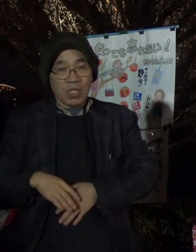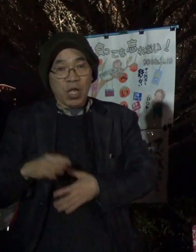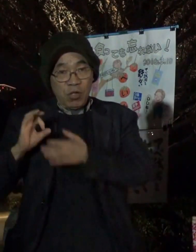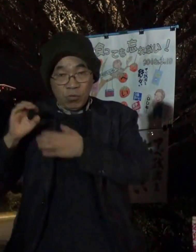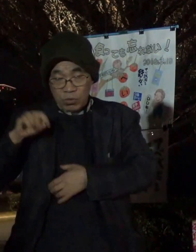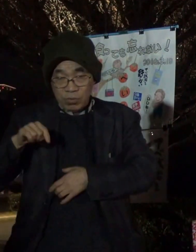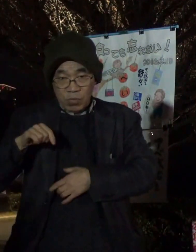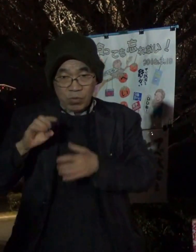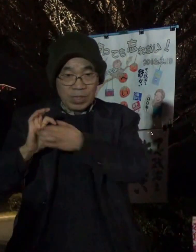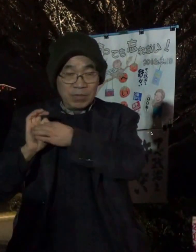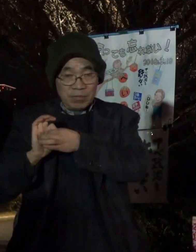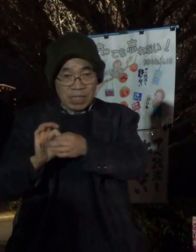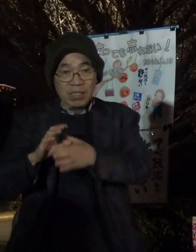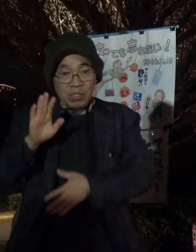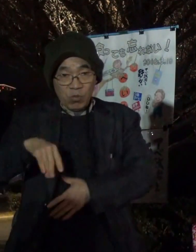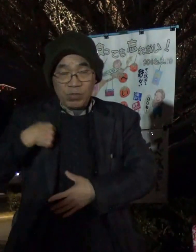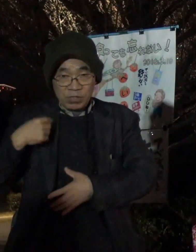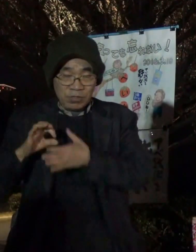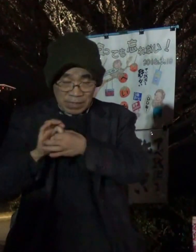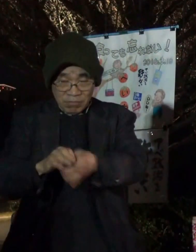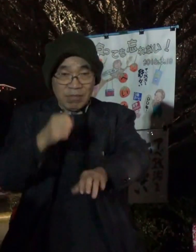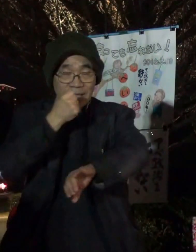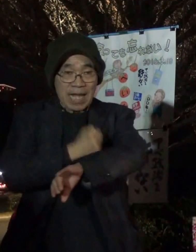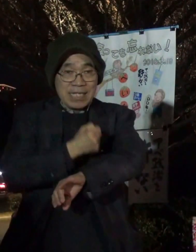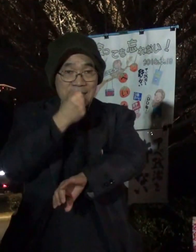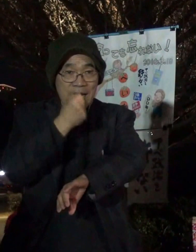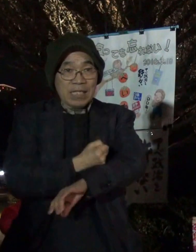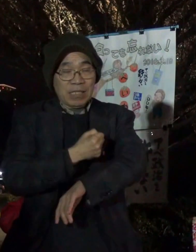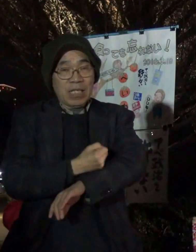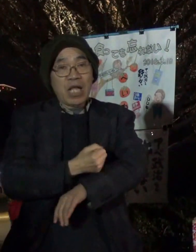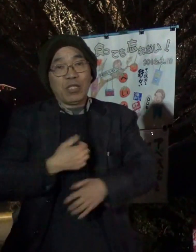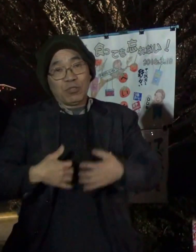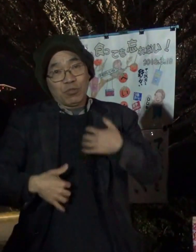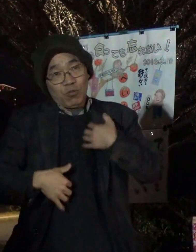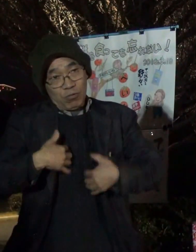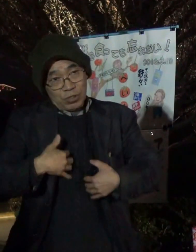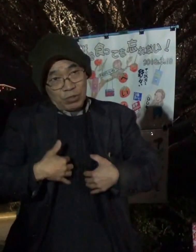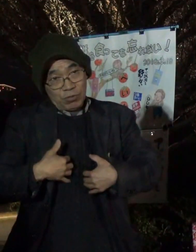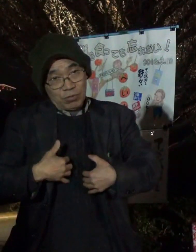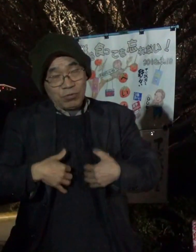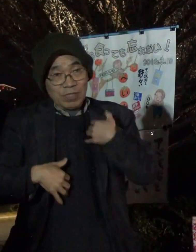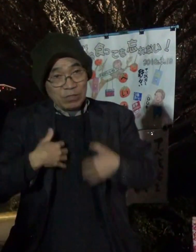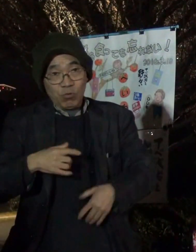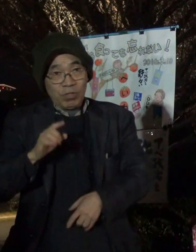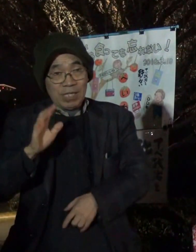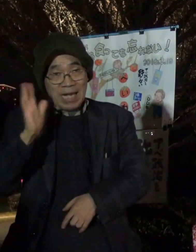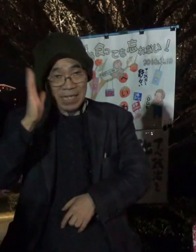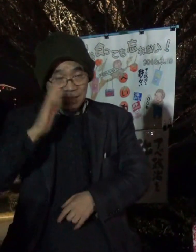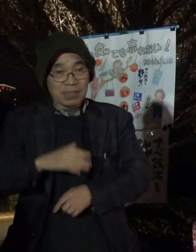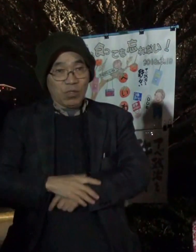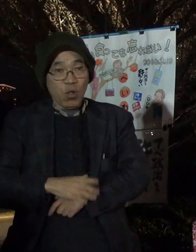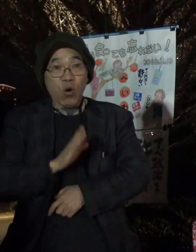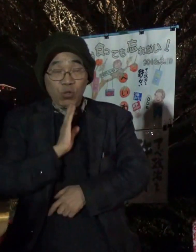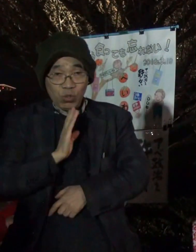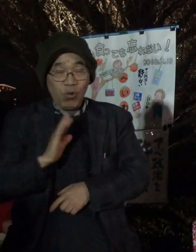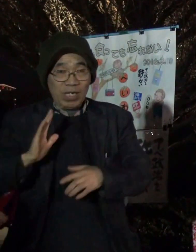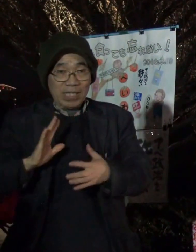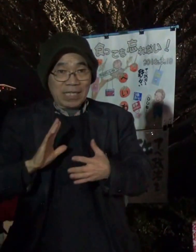なことなんですけれども、喜ばしいことじゃないんですよね。続けるっていうことは本当